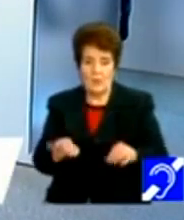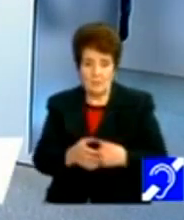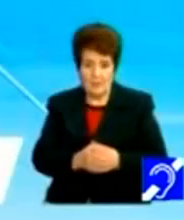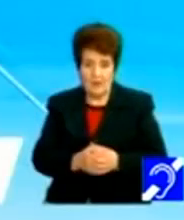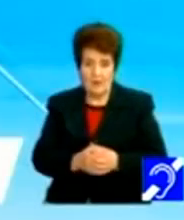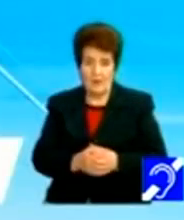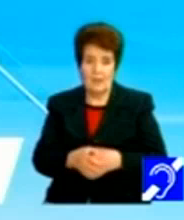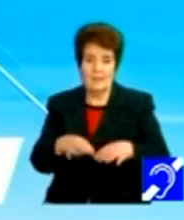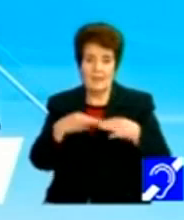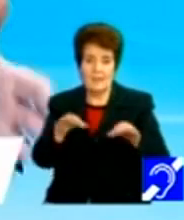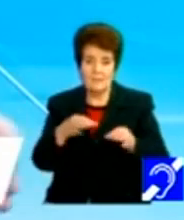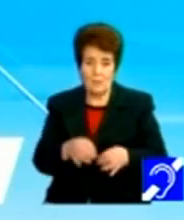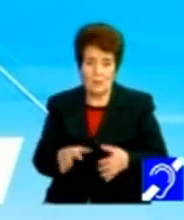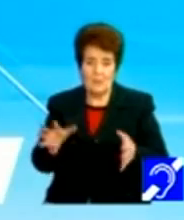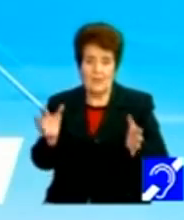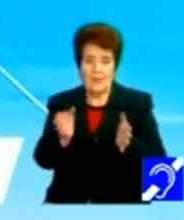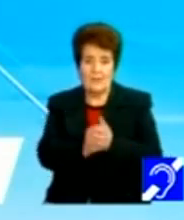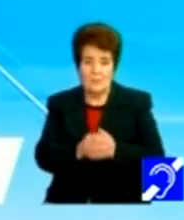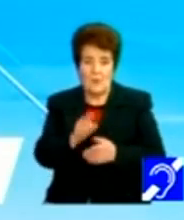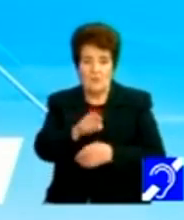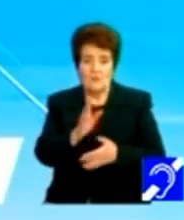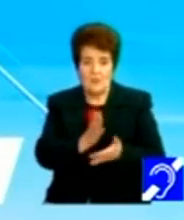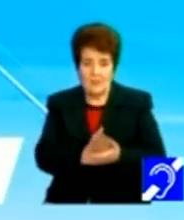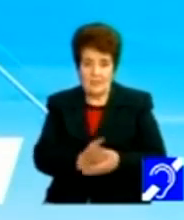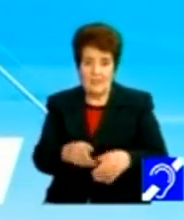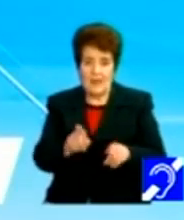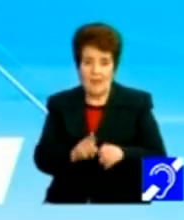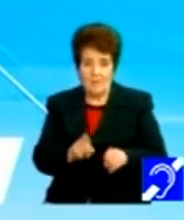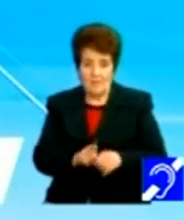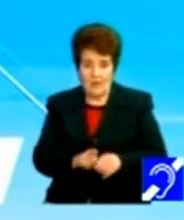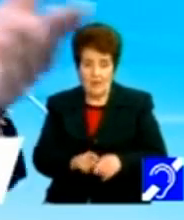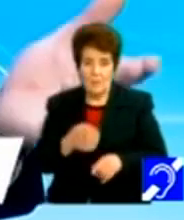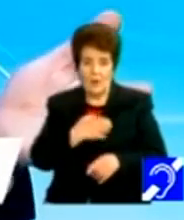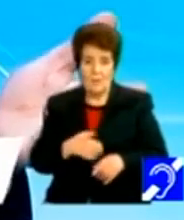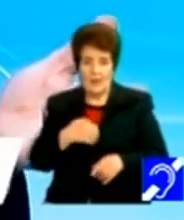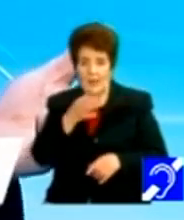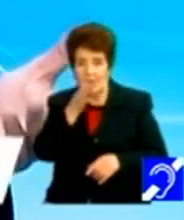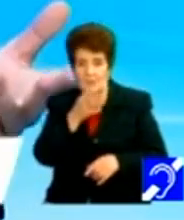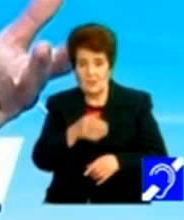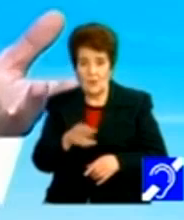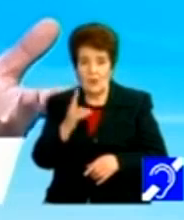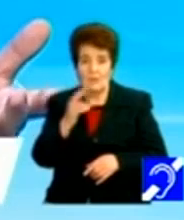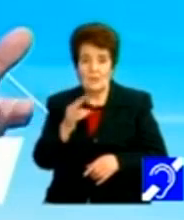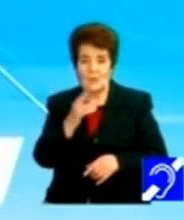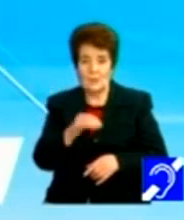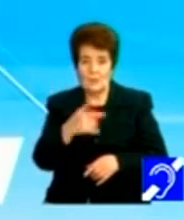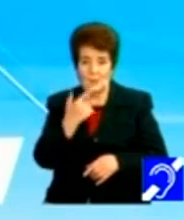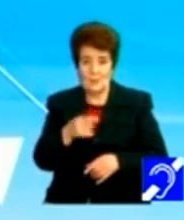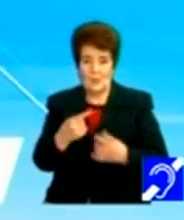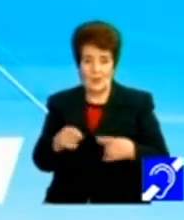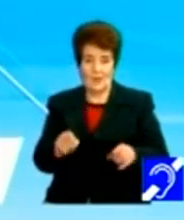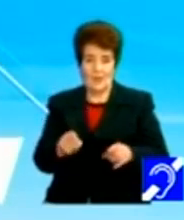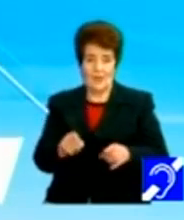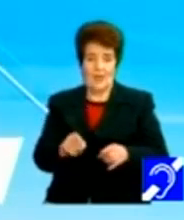Ministerul Transporturilor ca să pună mâna pe tot ceea ce este acolo. La fel face și cu Primăria Chișinău și domnul Țicu fultură cu aceste chestiuni.